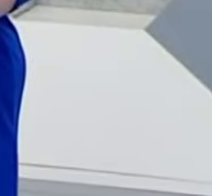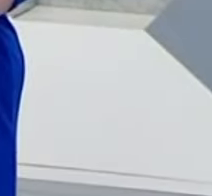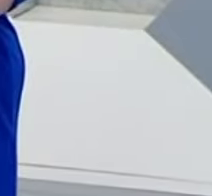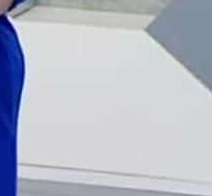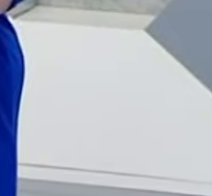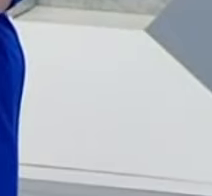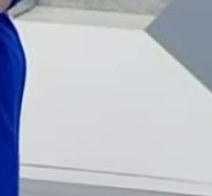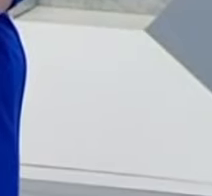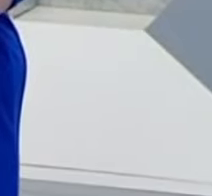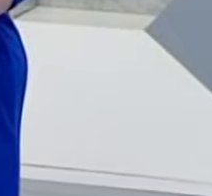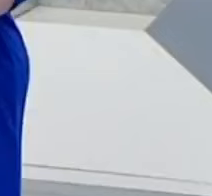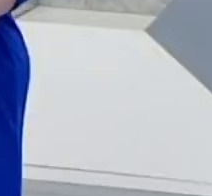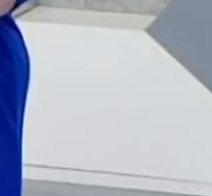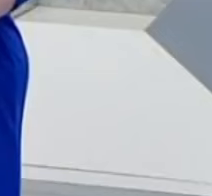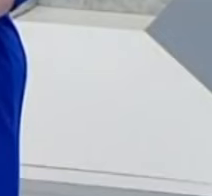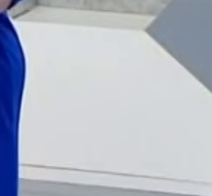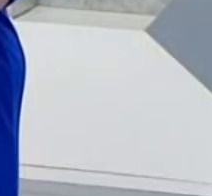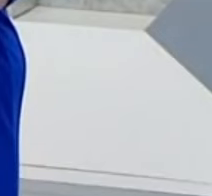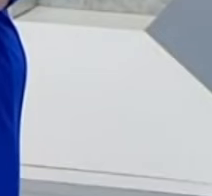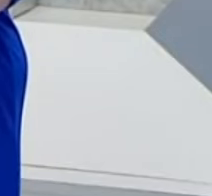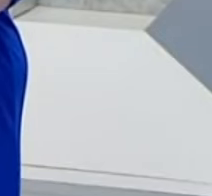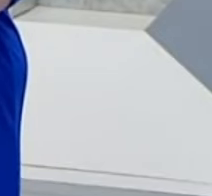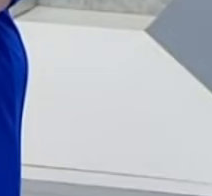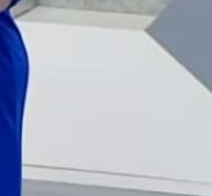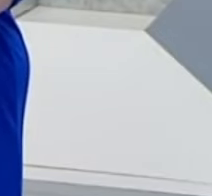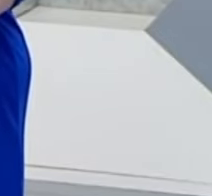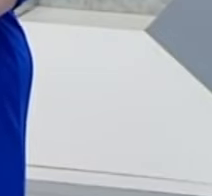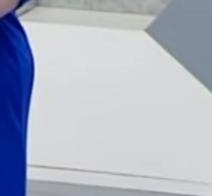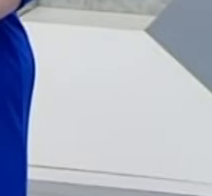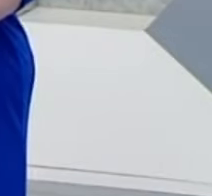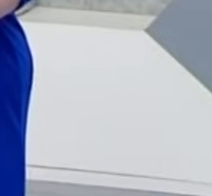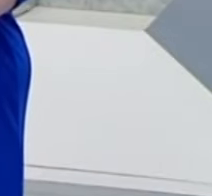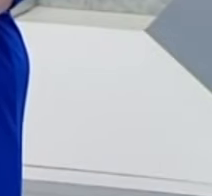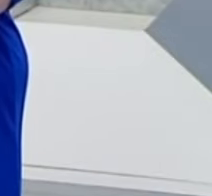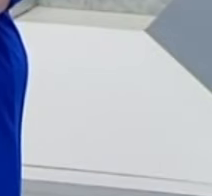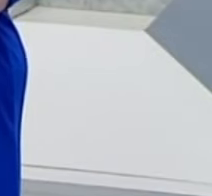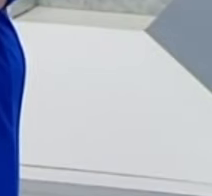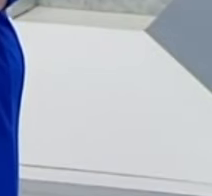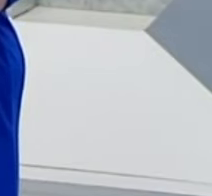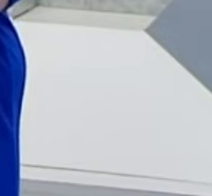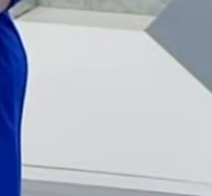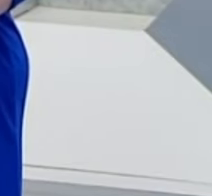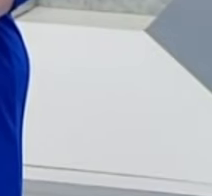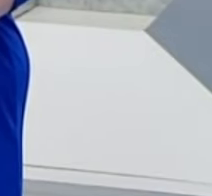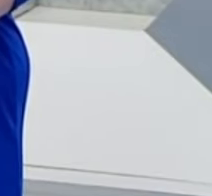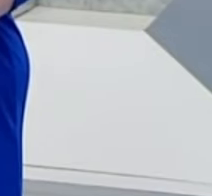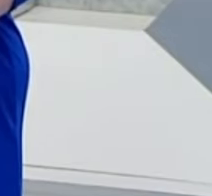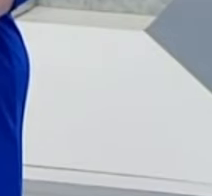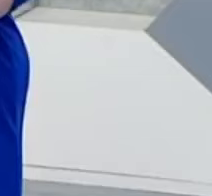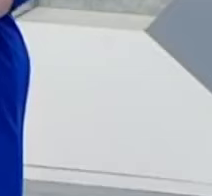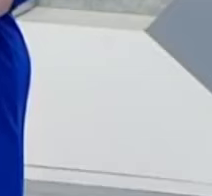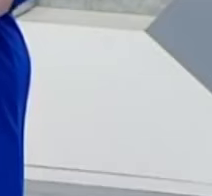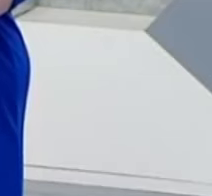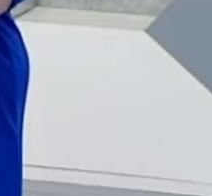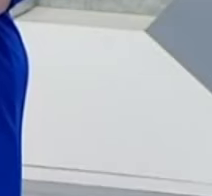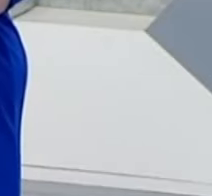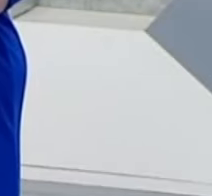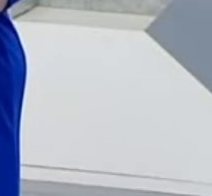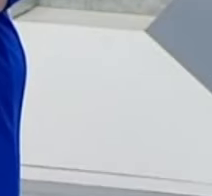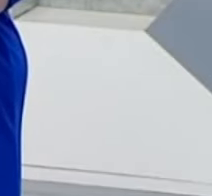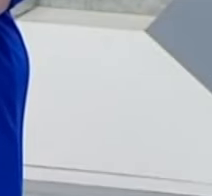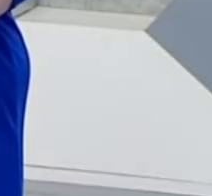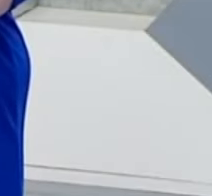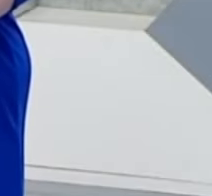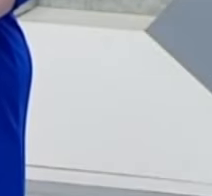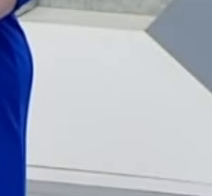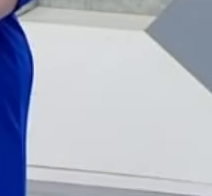Kapuso, para sa mga maiinit na balita, mag-subscribe sa GMA Integrated News sa YouTube. Sa mga kapuso naman abroad, subaybayan nyo kami sa